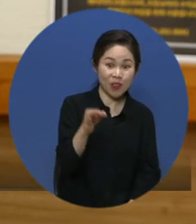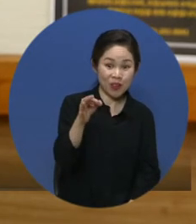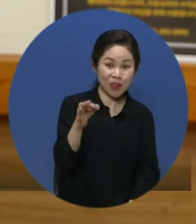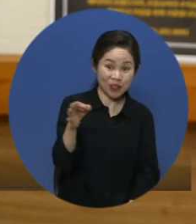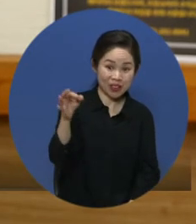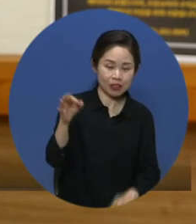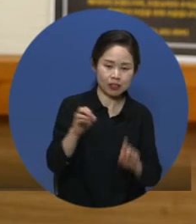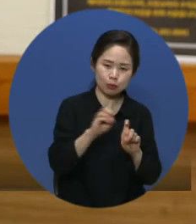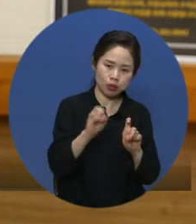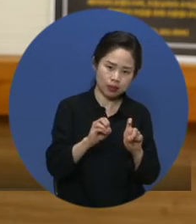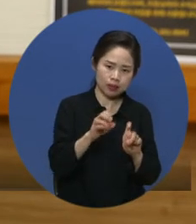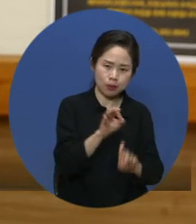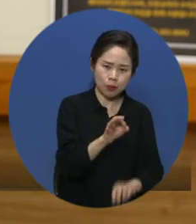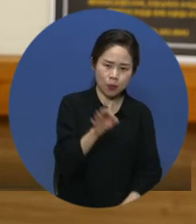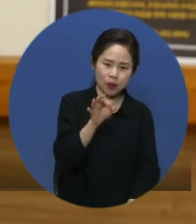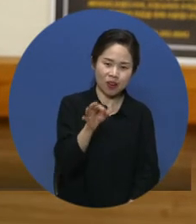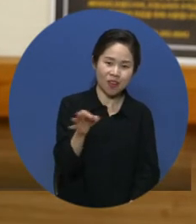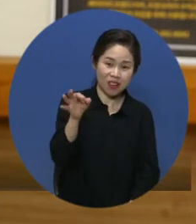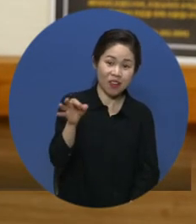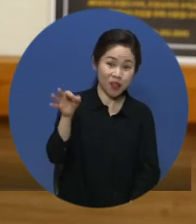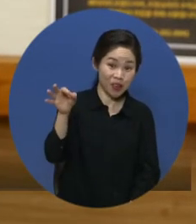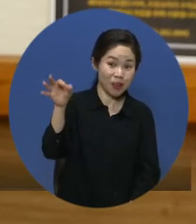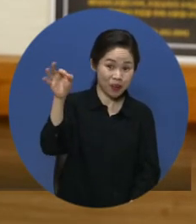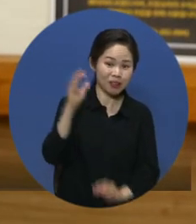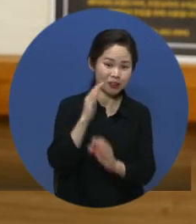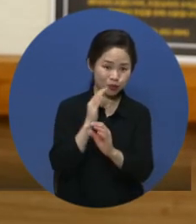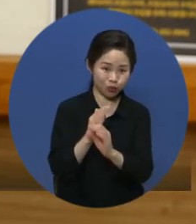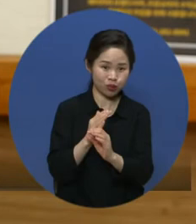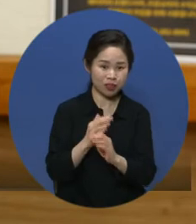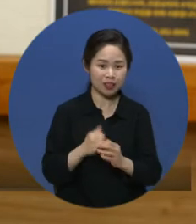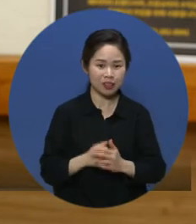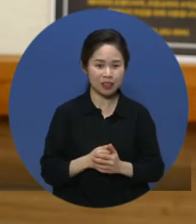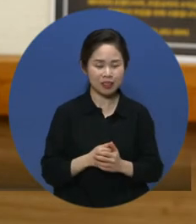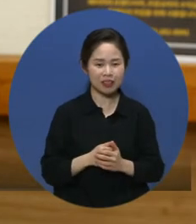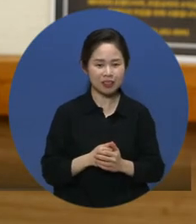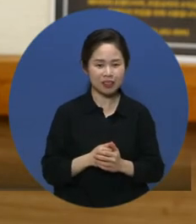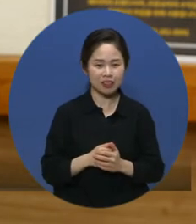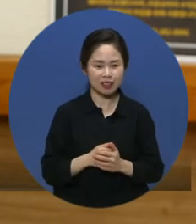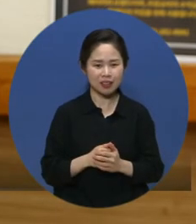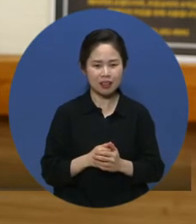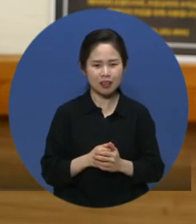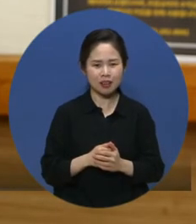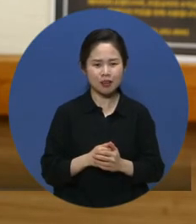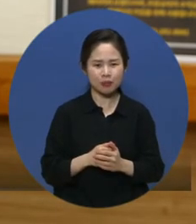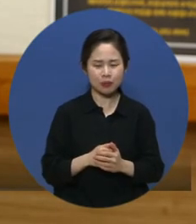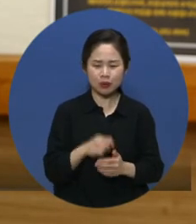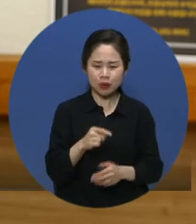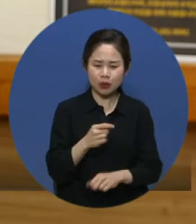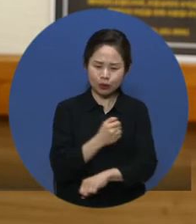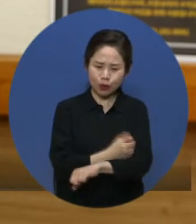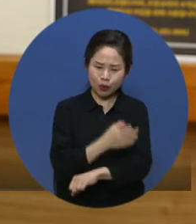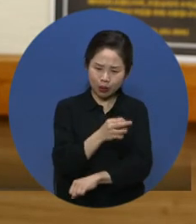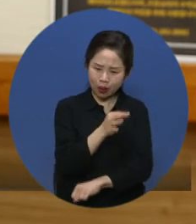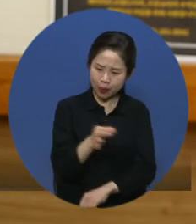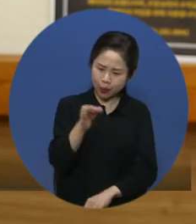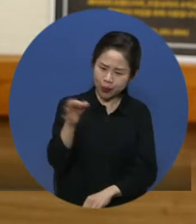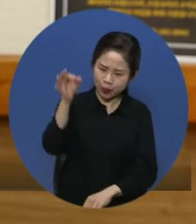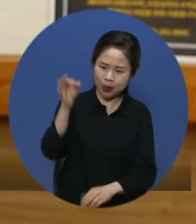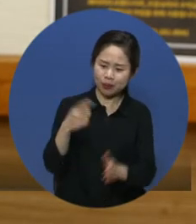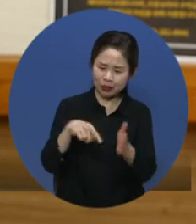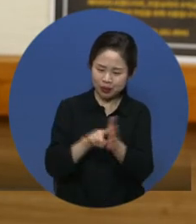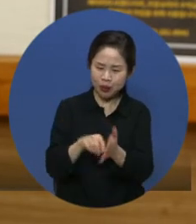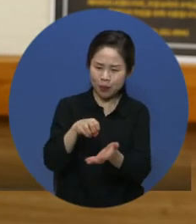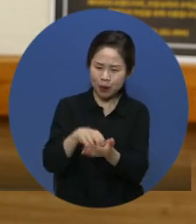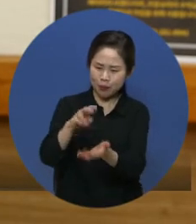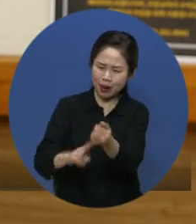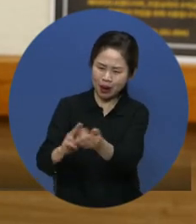그 향상된 인건비를 충당하기 위해서는 그만큼 제품이 팔려서 매출이 발생돼야겠죠. 그래서